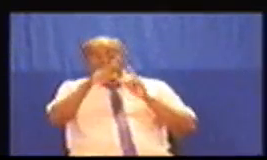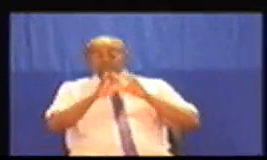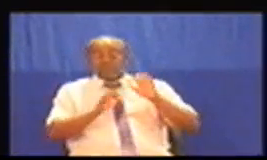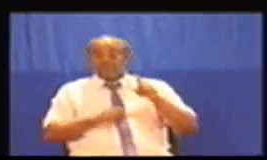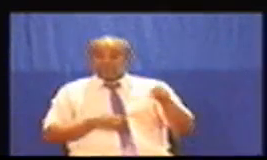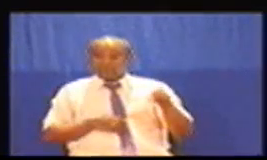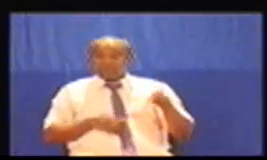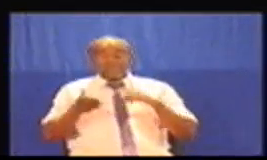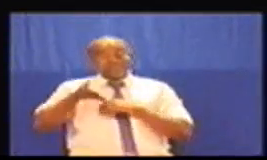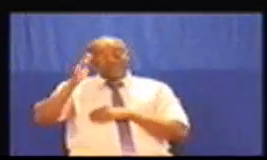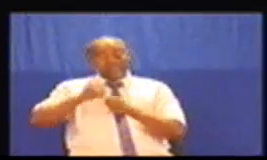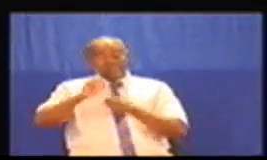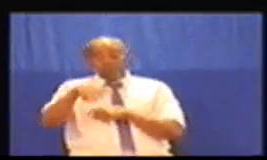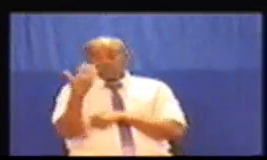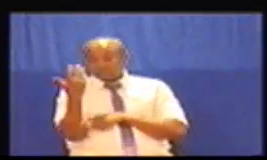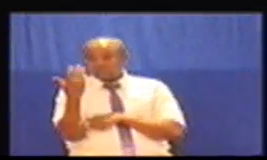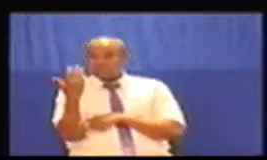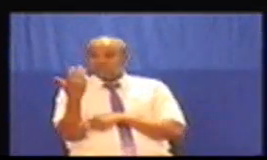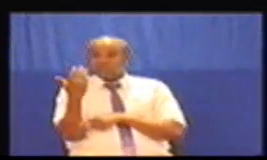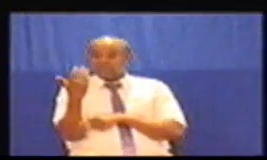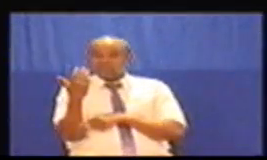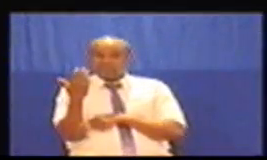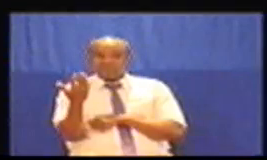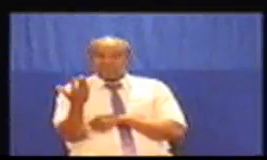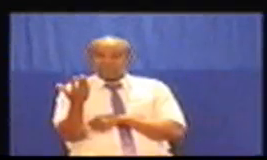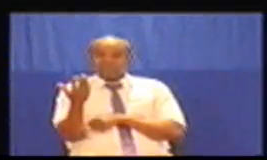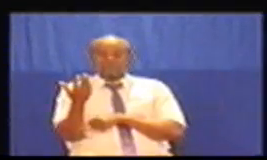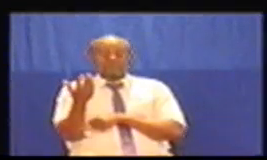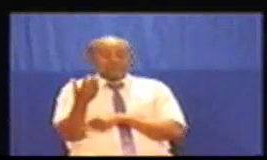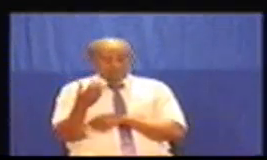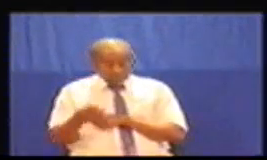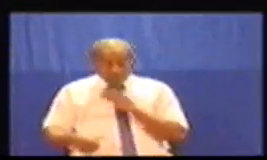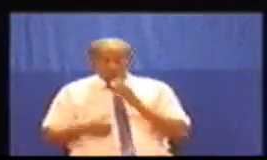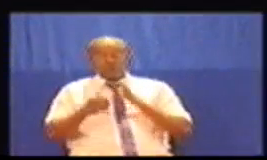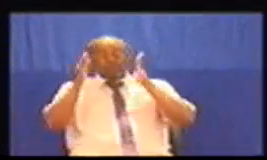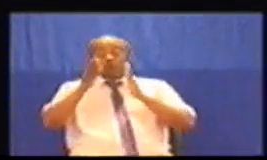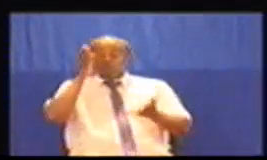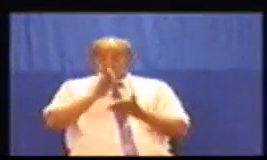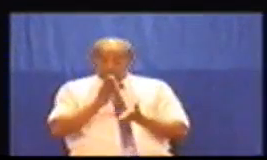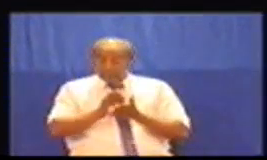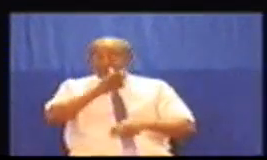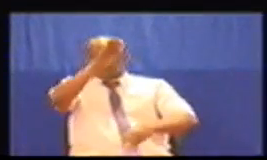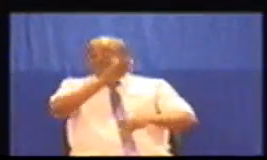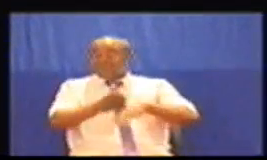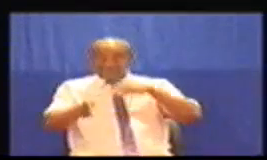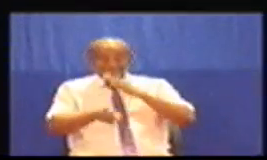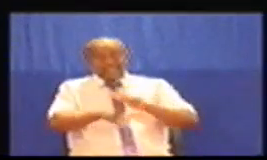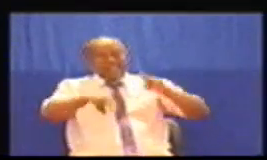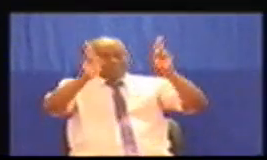serikali hii ya awamu ya tano na uongozi huu kwa kweli mmejenga mahakama za